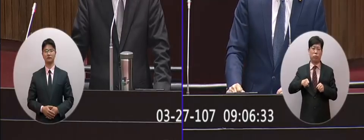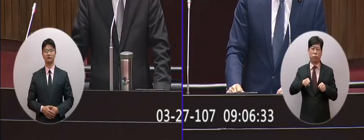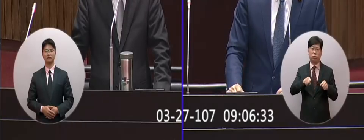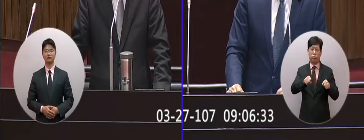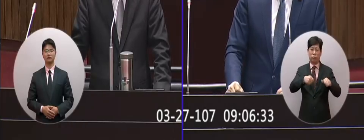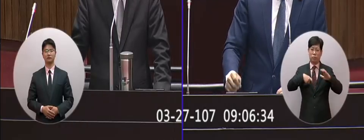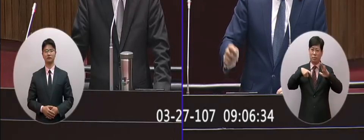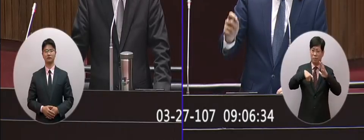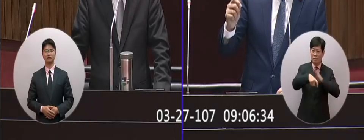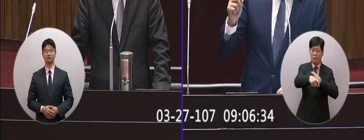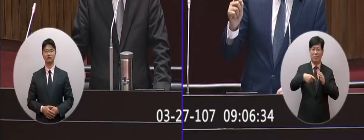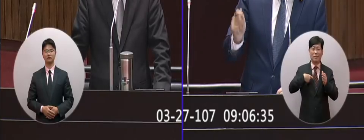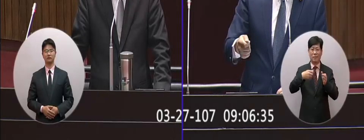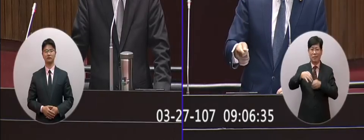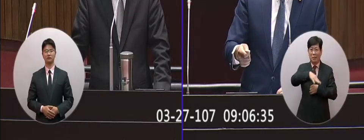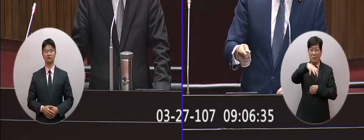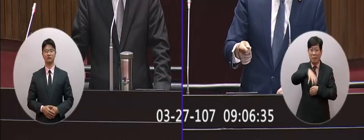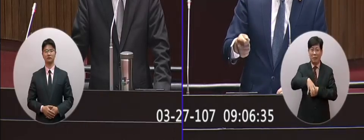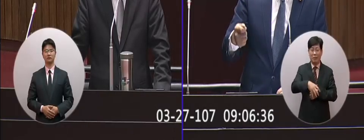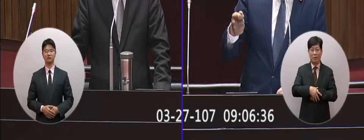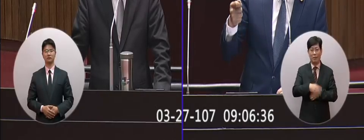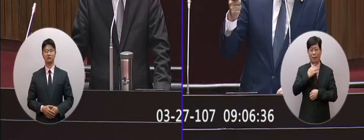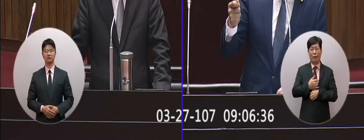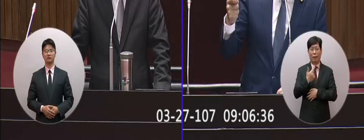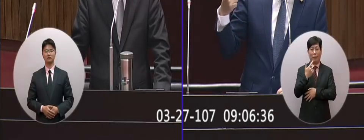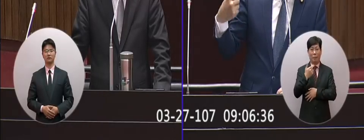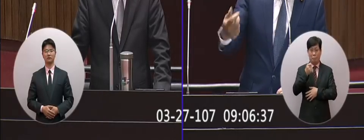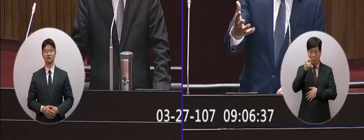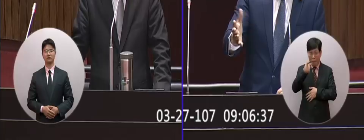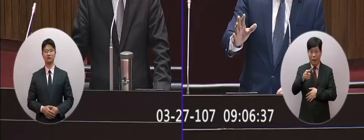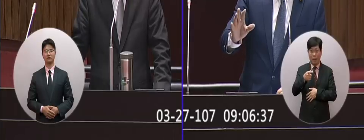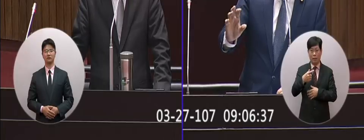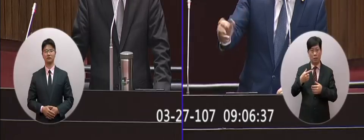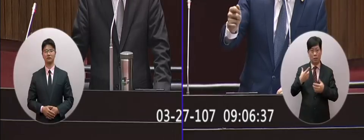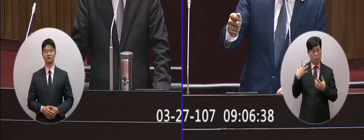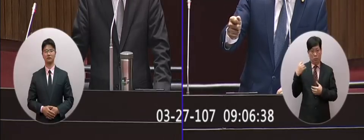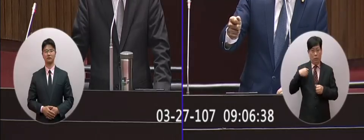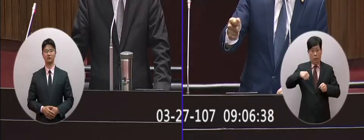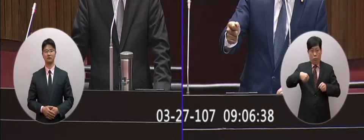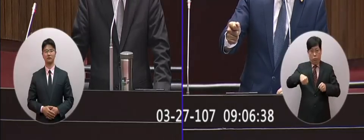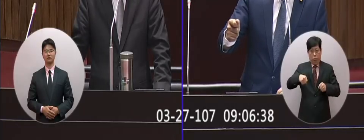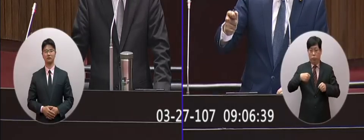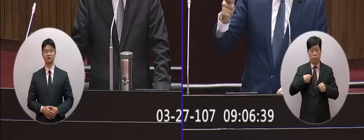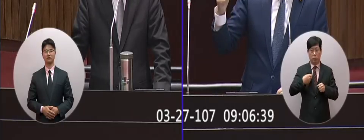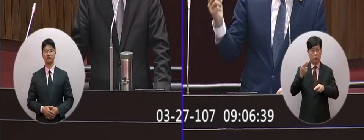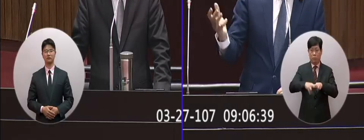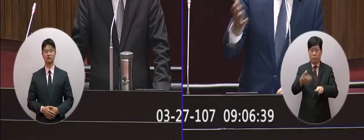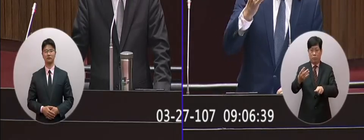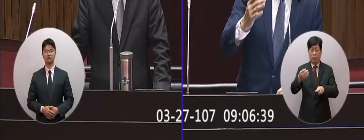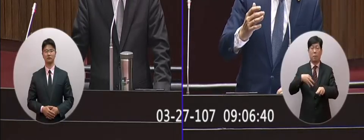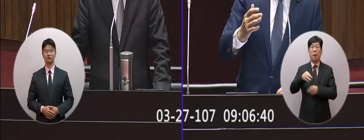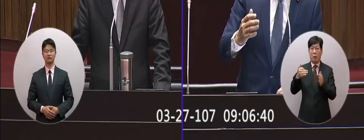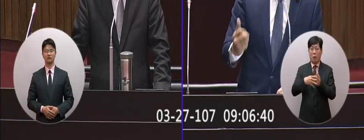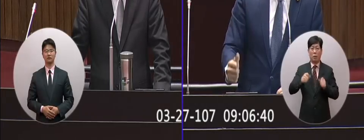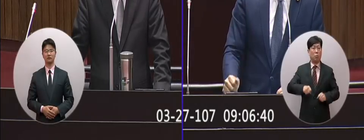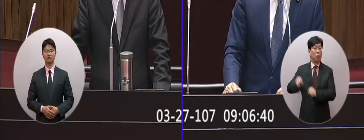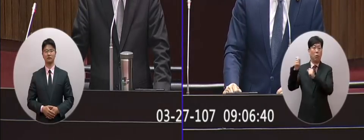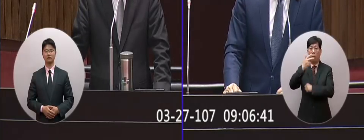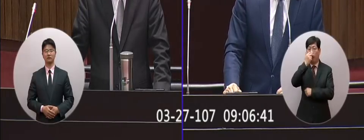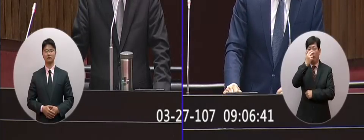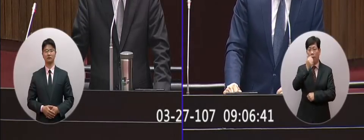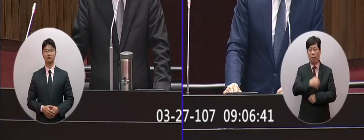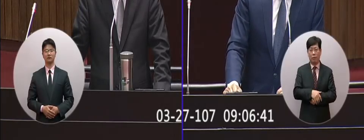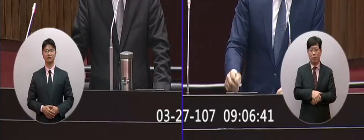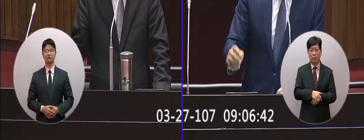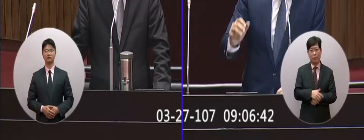市啊买物件，啊哈也代数哦，就是买物件过程中拢我都买不爱消费，啊买了才离开方便嘛